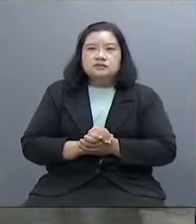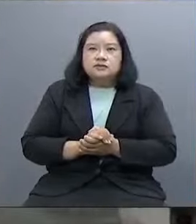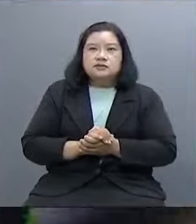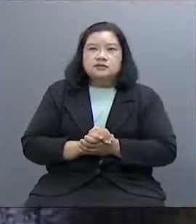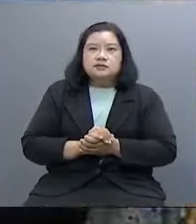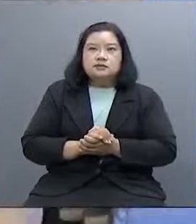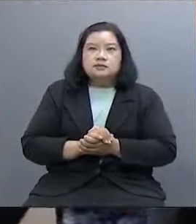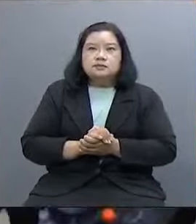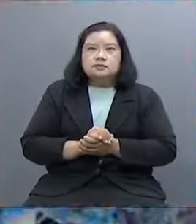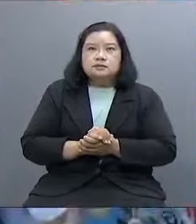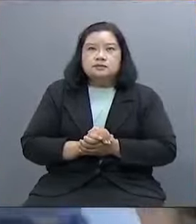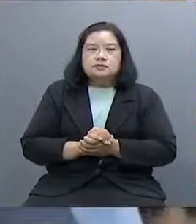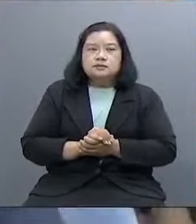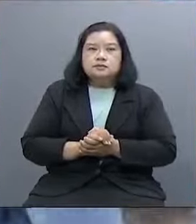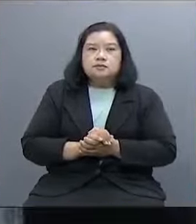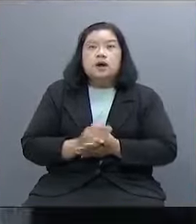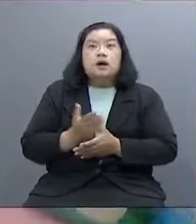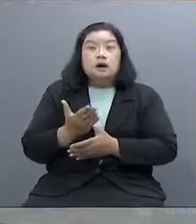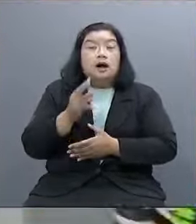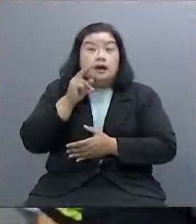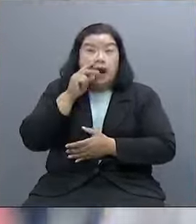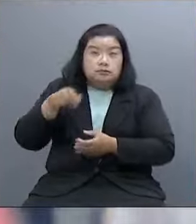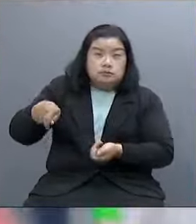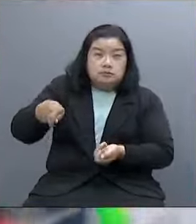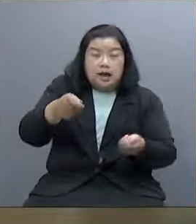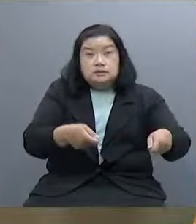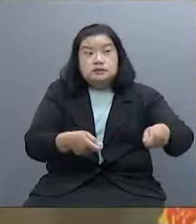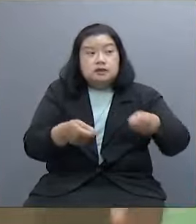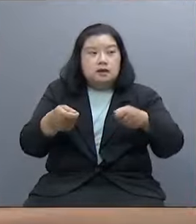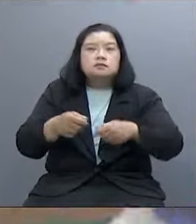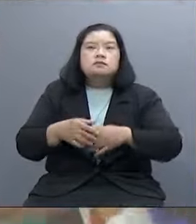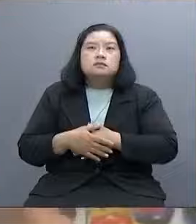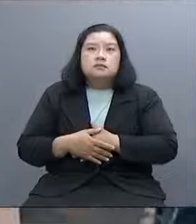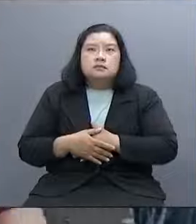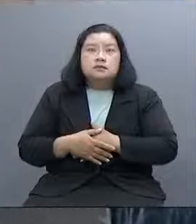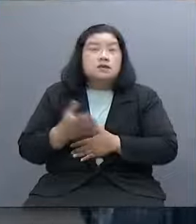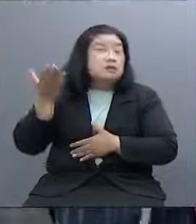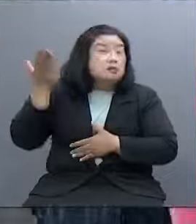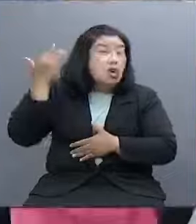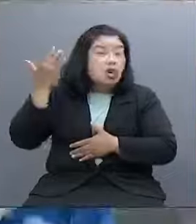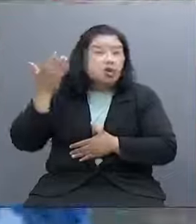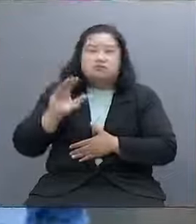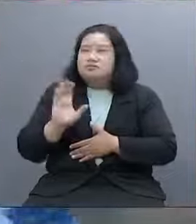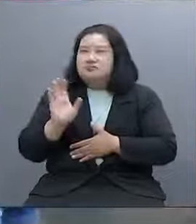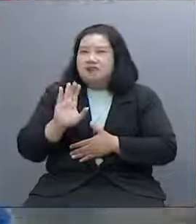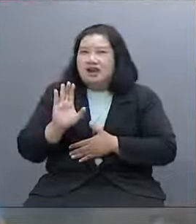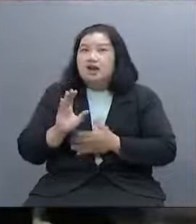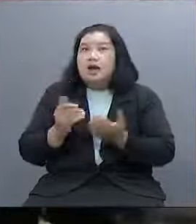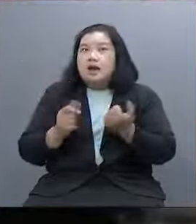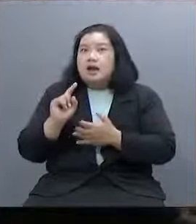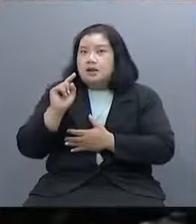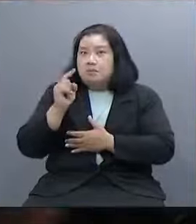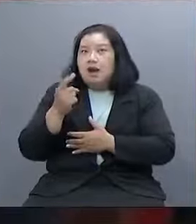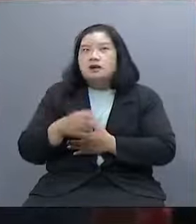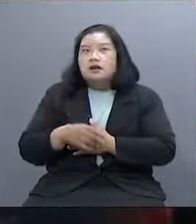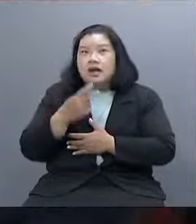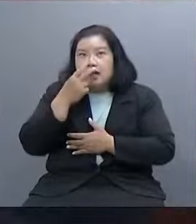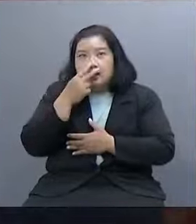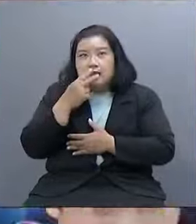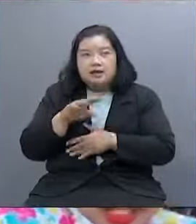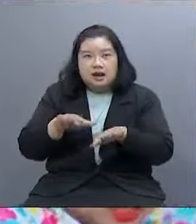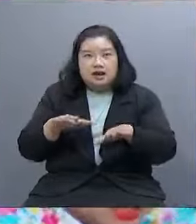าบรรยากาศการเล่นน้ำสงกรานต์ถ้าแบบเดิมลืมภาพไปเลยนี่เป็นการเล่นแบบใหม่แบบสับดูเด็กโอ้โหโอ้โหโอ้โ